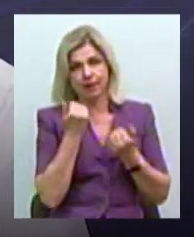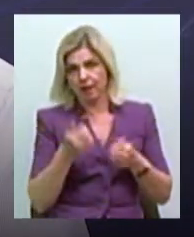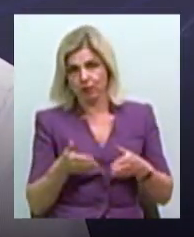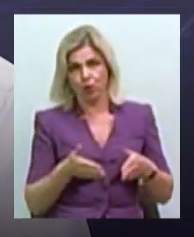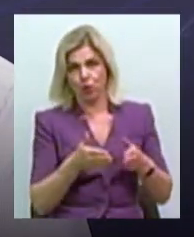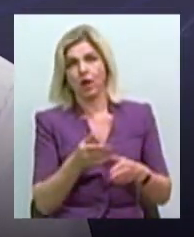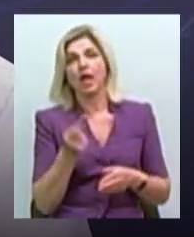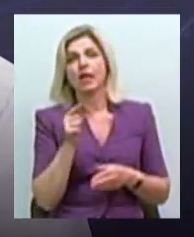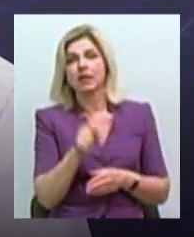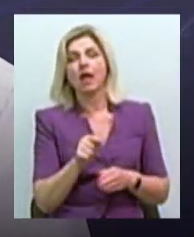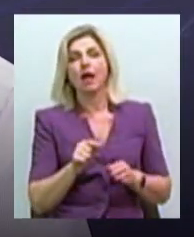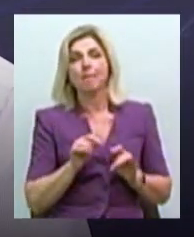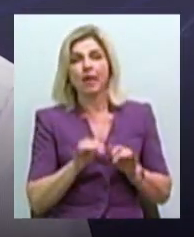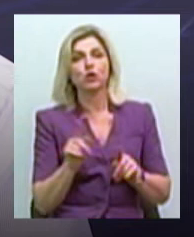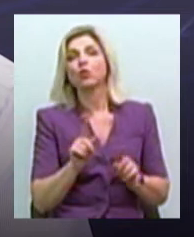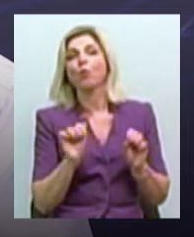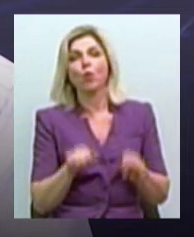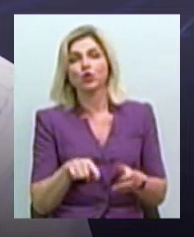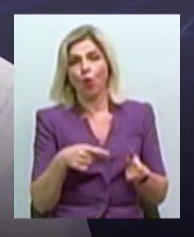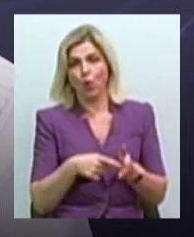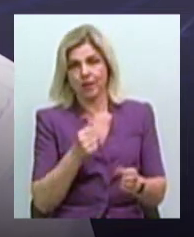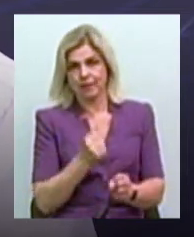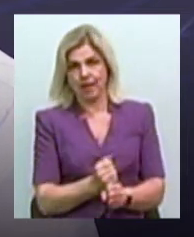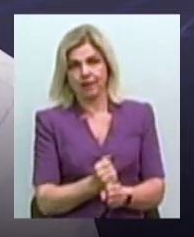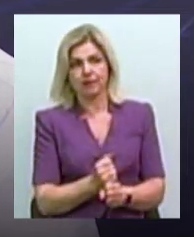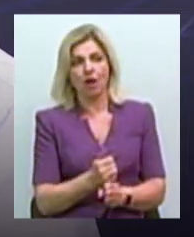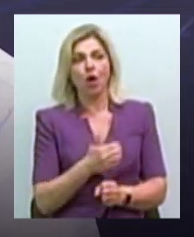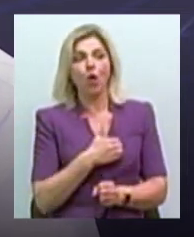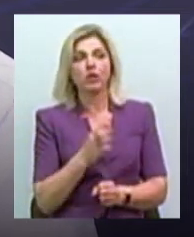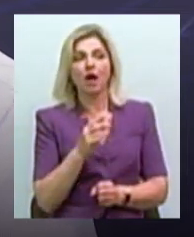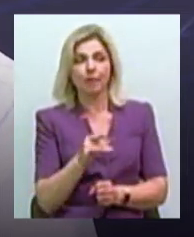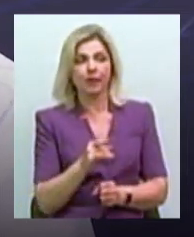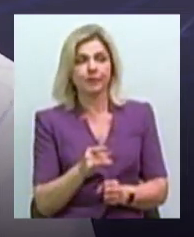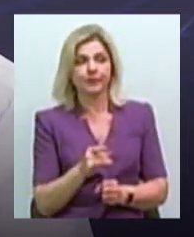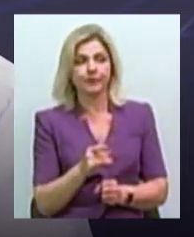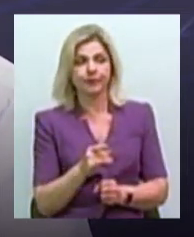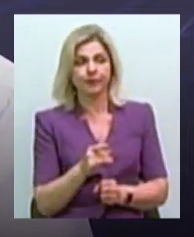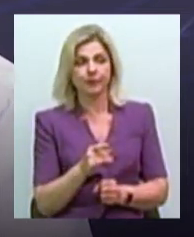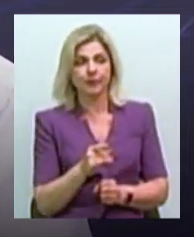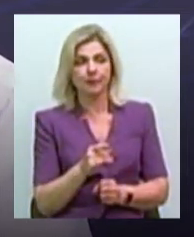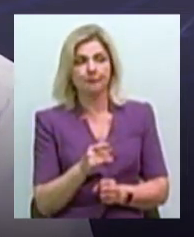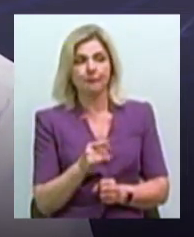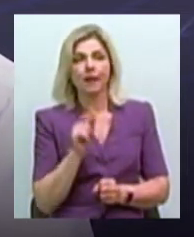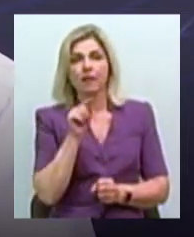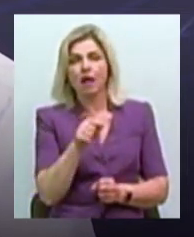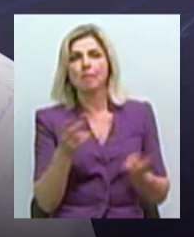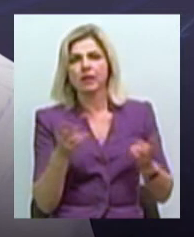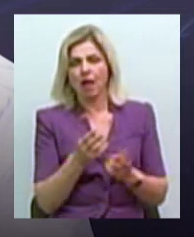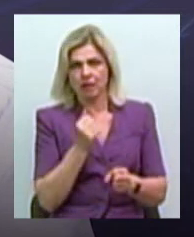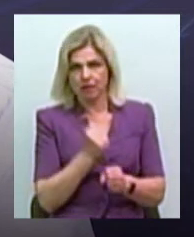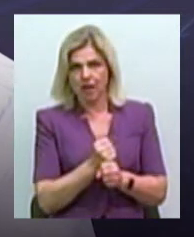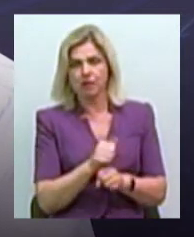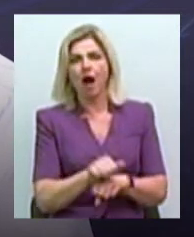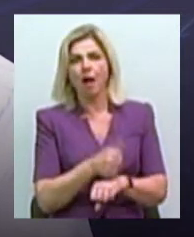которые принимает город, ну что город может сделать? Ну, хотя бы пройти грейдером, даже это уже не помогает. Там надо делать капитальный